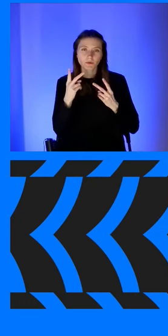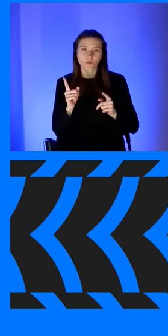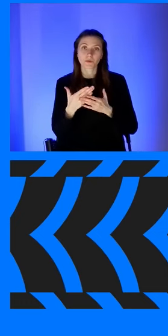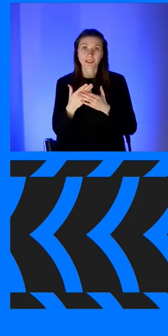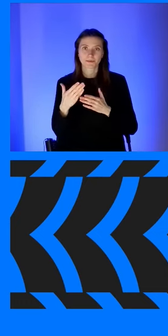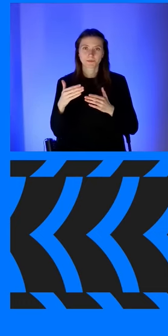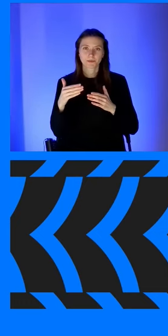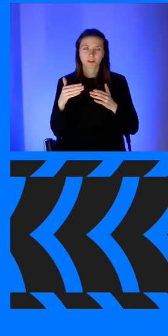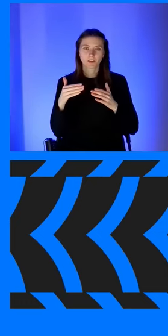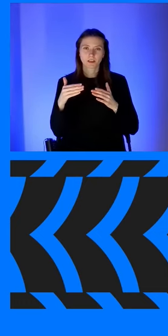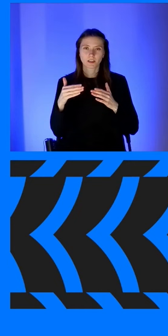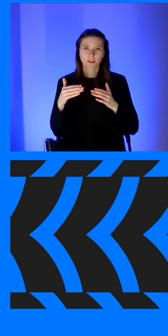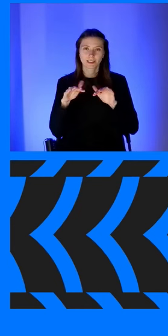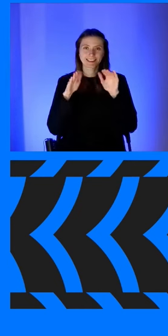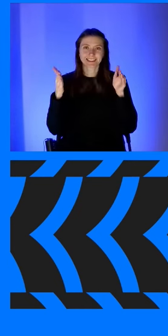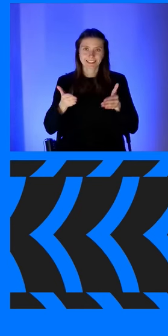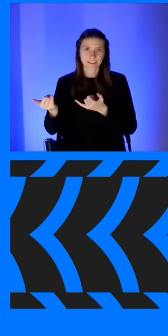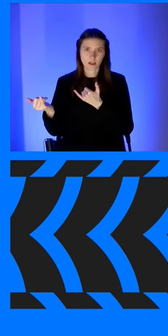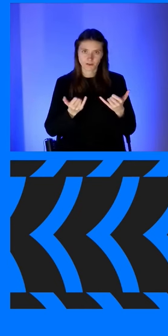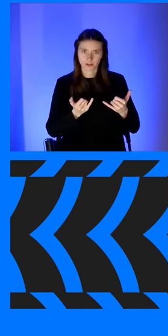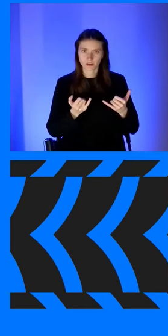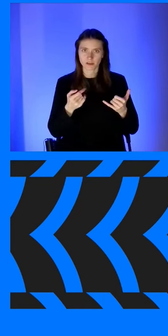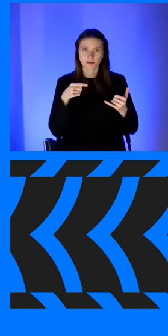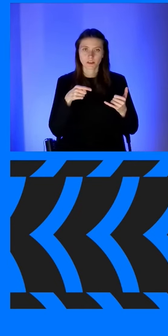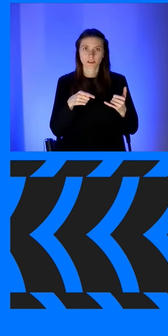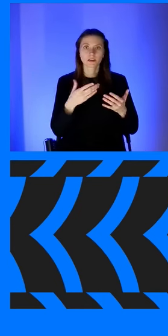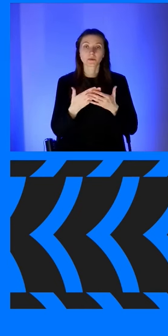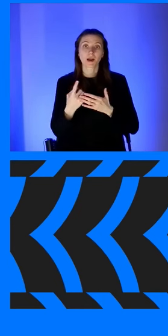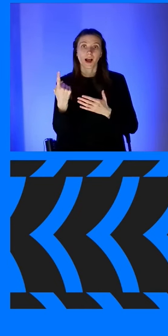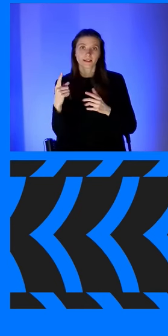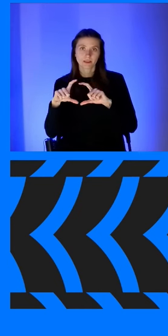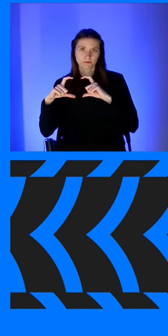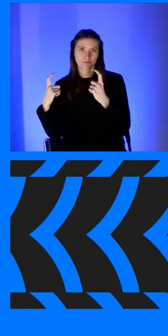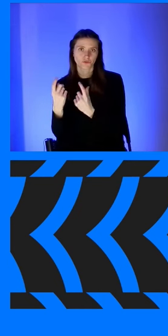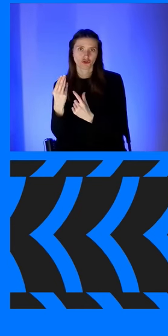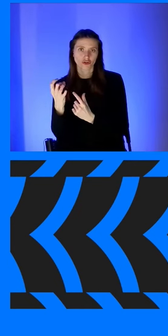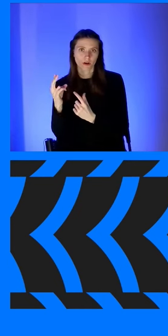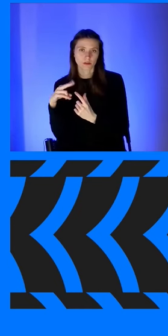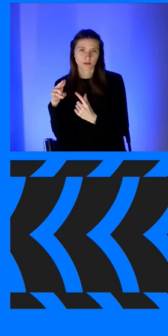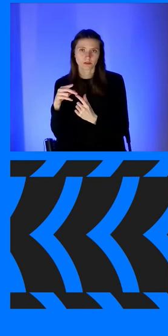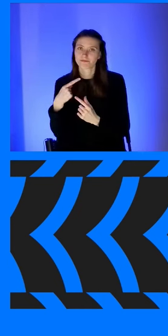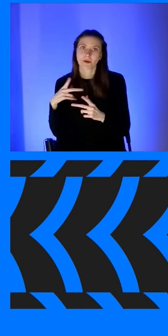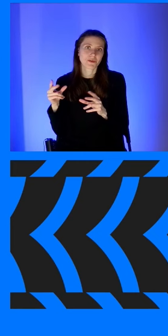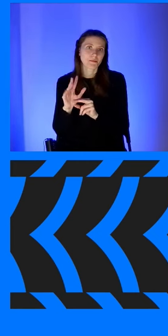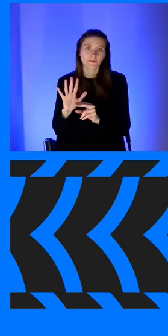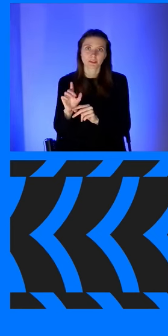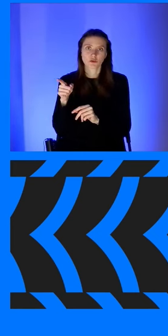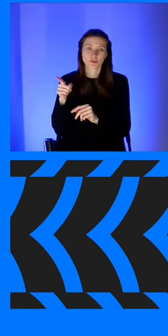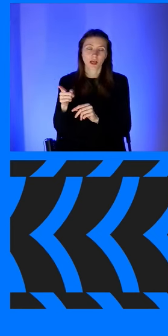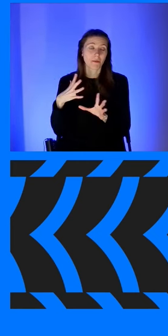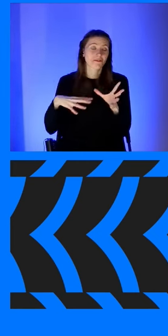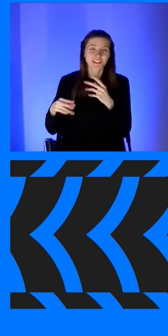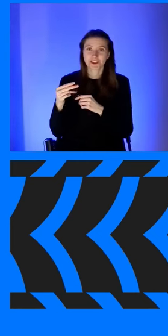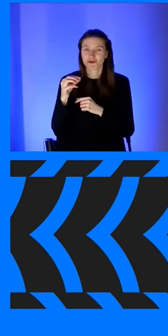сервере сбалансировать, тебе же не то, что одна ячейка вот горячая. Да, если какая-то ячейка прям, ну, нам не повезло, в одной ячейке прям все самые горячие